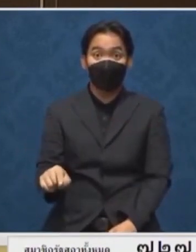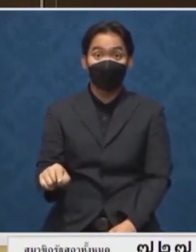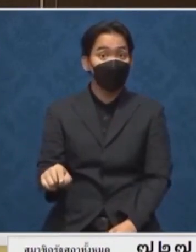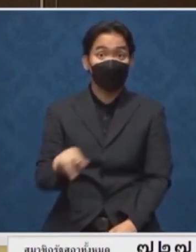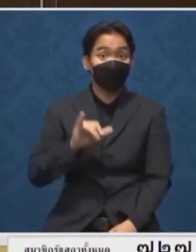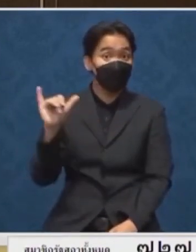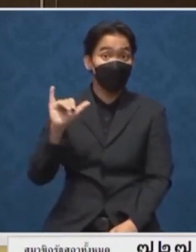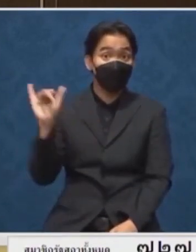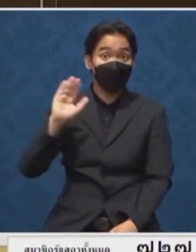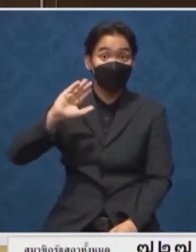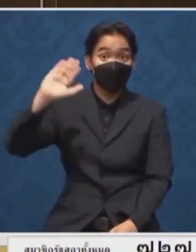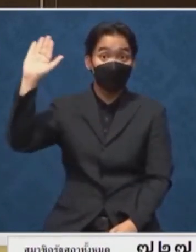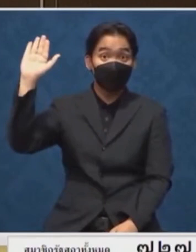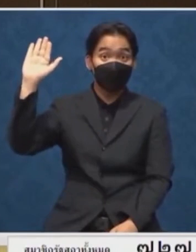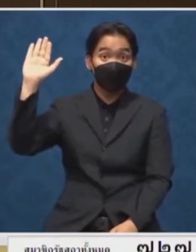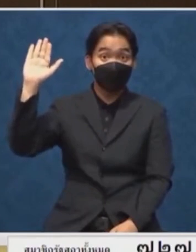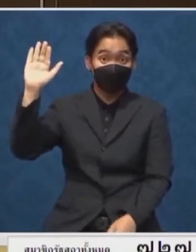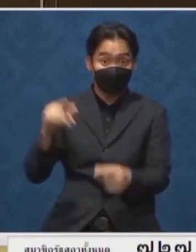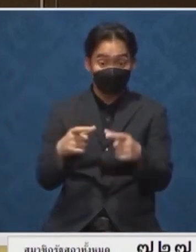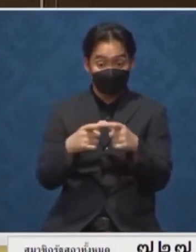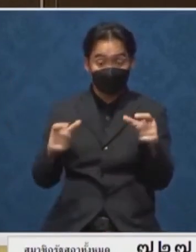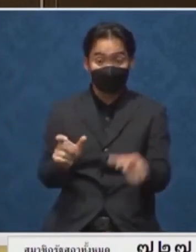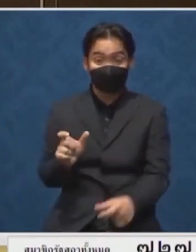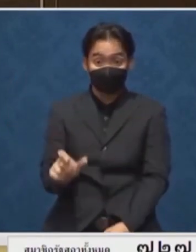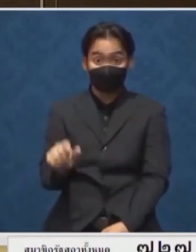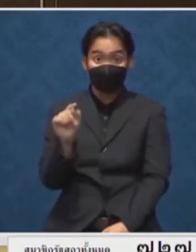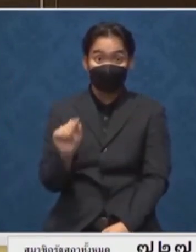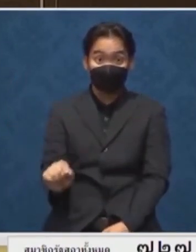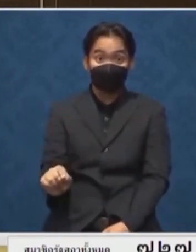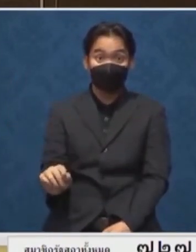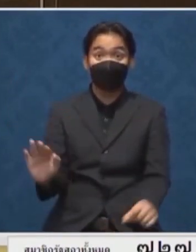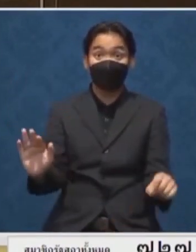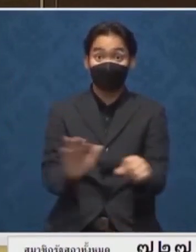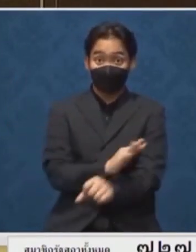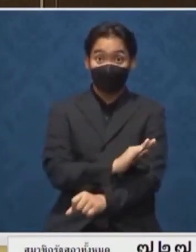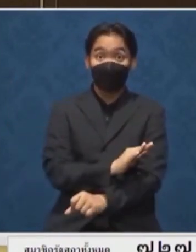ถ้าแสดงตนครบถ้วนแล้วผมก็จะอ่าน